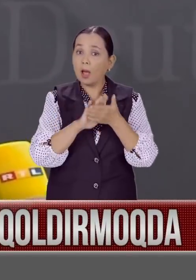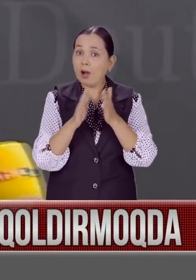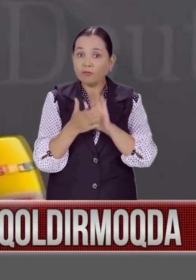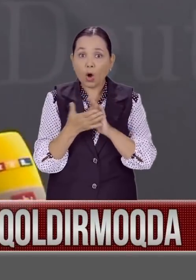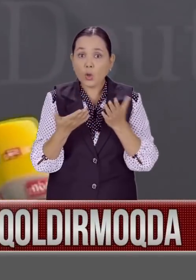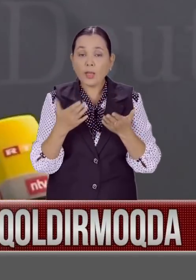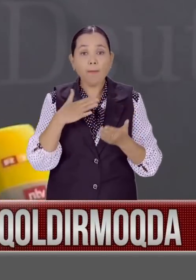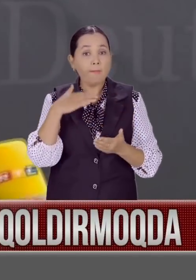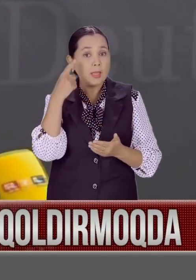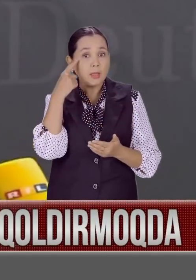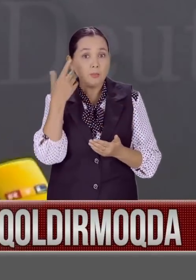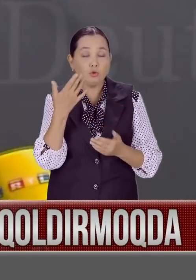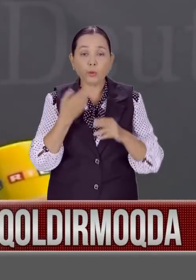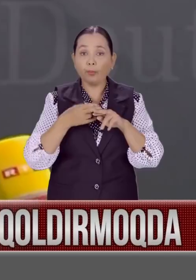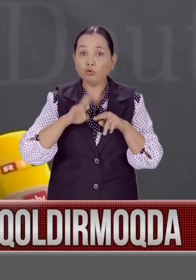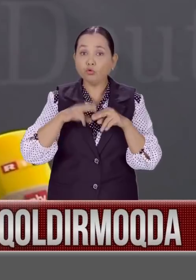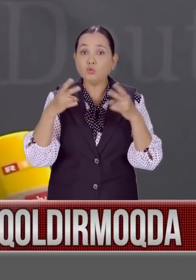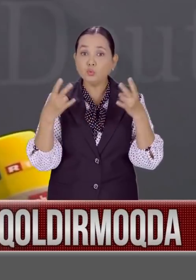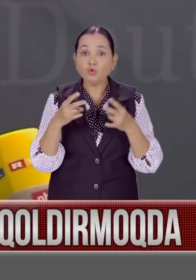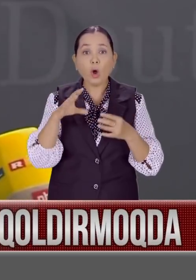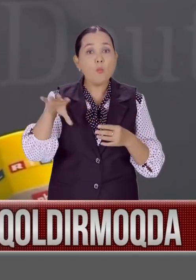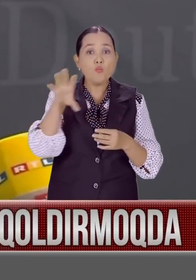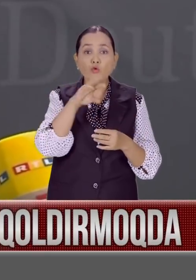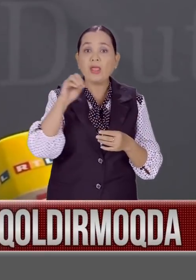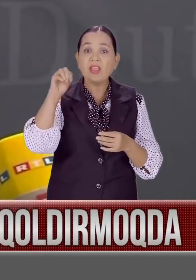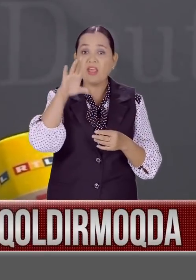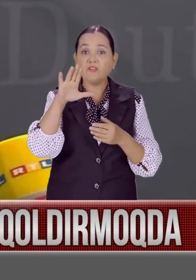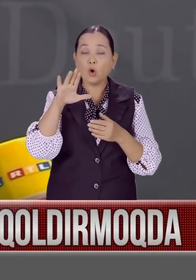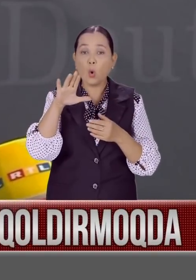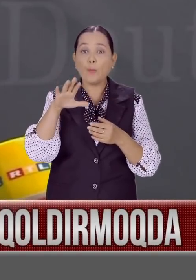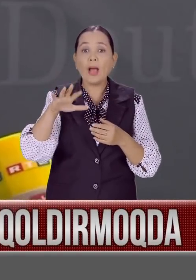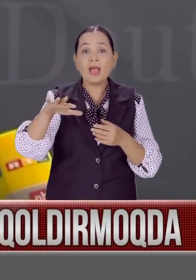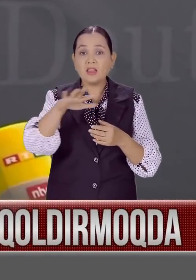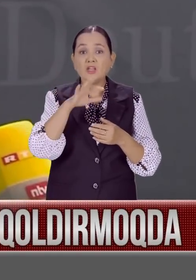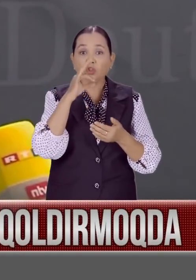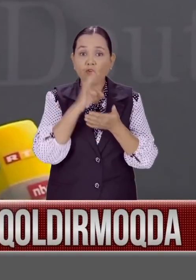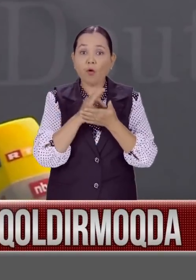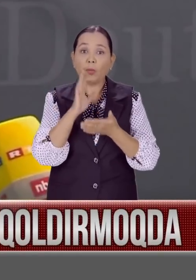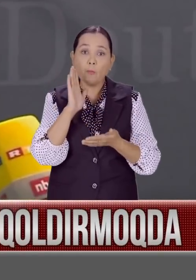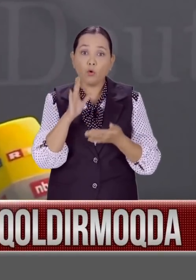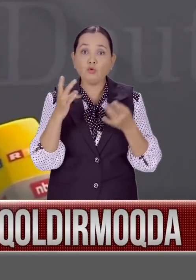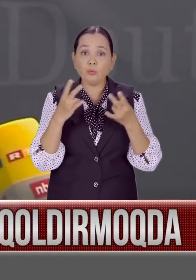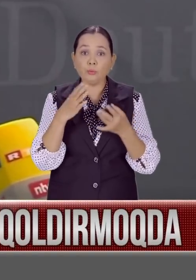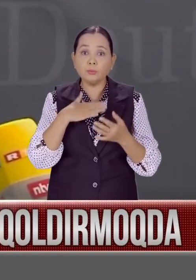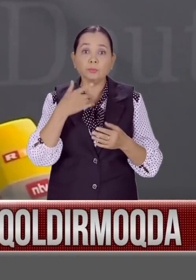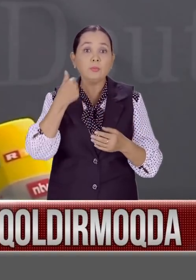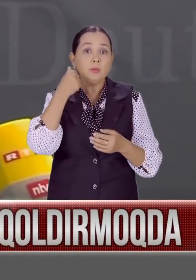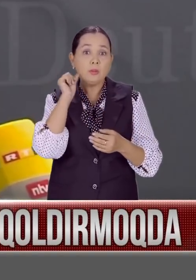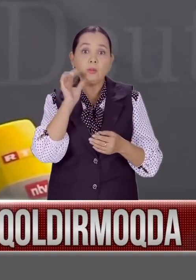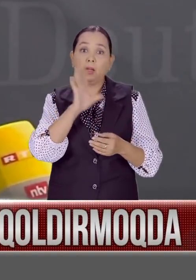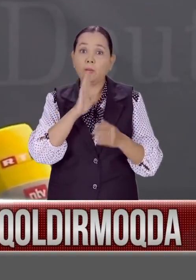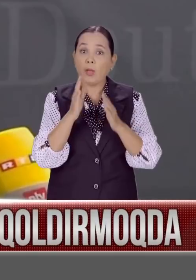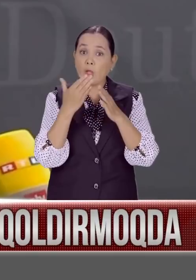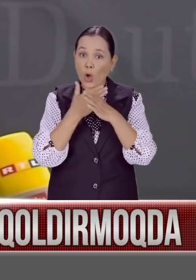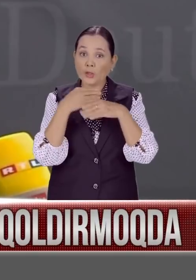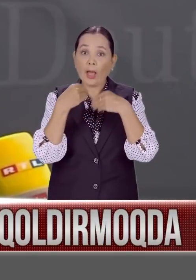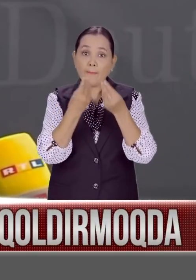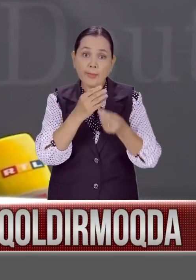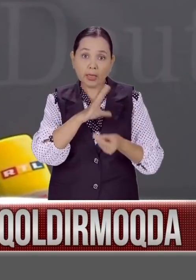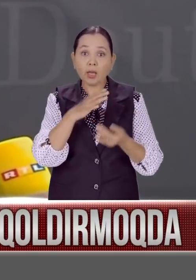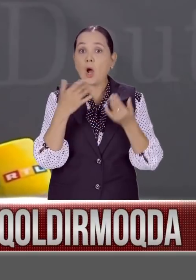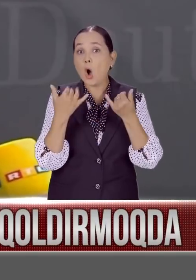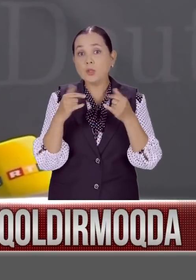ahvolda? Menimcha, buning uchun butun Yevropa ittifoqi javobgar bo'lishi kerak. Biz ilgari ham yordam bergan